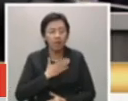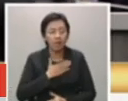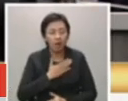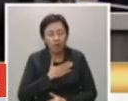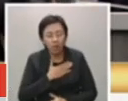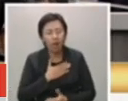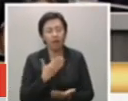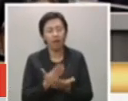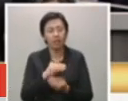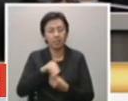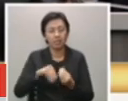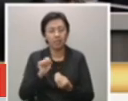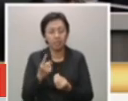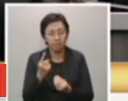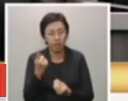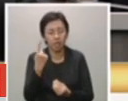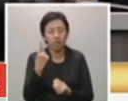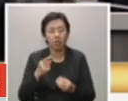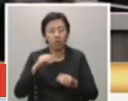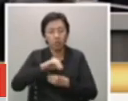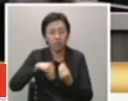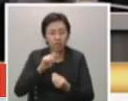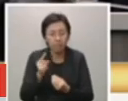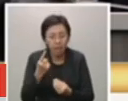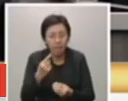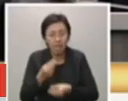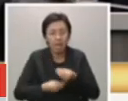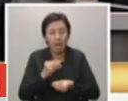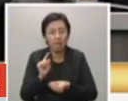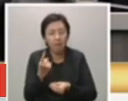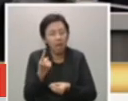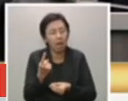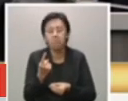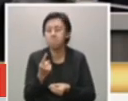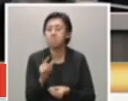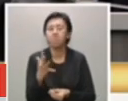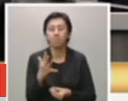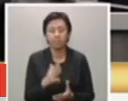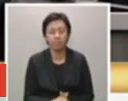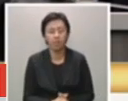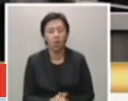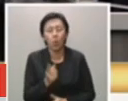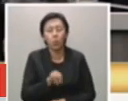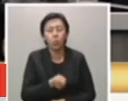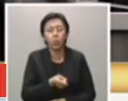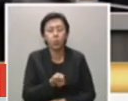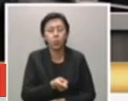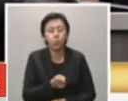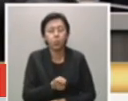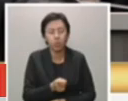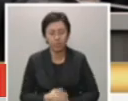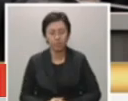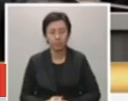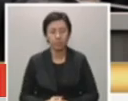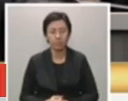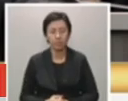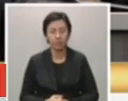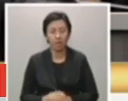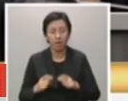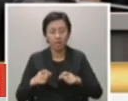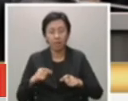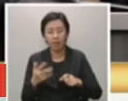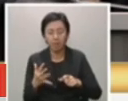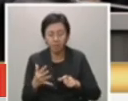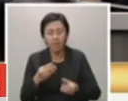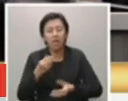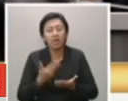เศรษฐกิจใหม่ไม่เกิดธุรกิจใหม่ไม่เกิดการค้าขายใหม่ๆเพิ่มขึ้นมาจากสิ่งที่มันต้องเป็นอยู่ไม่มีบัตรนี้มาเข